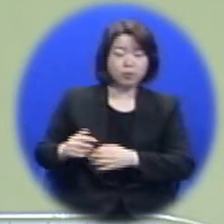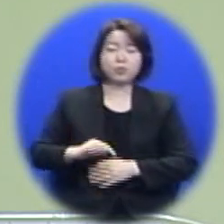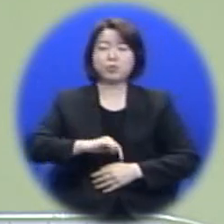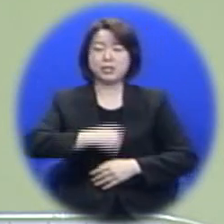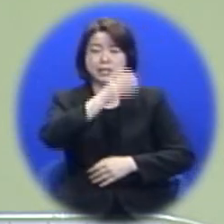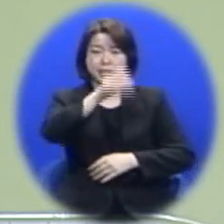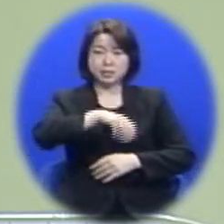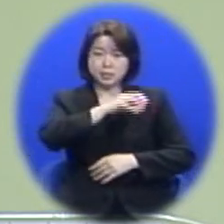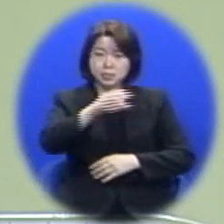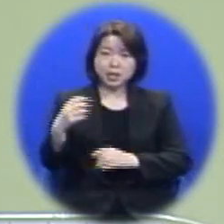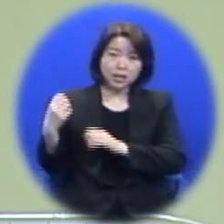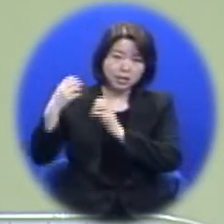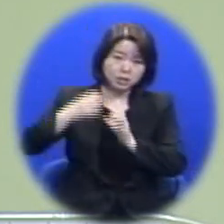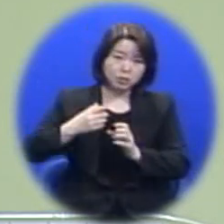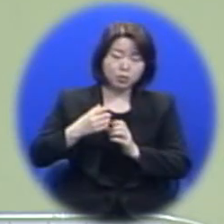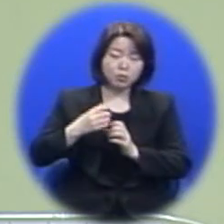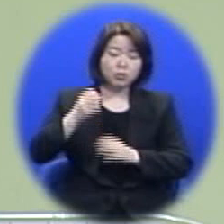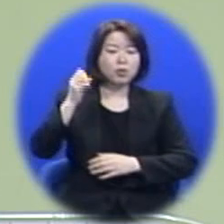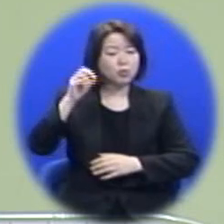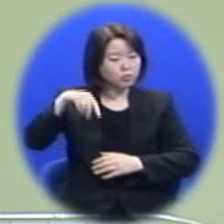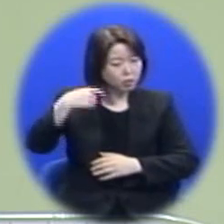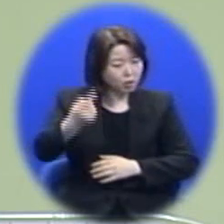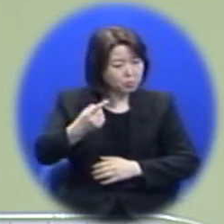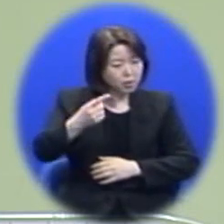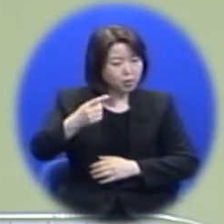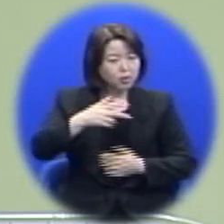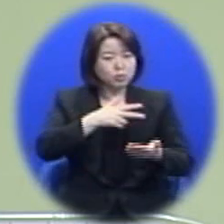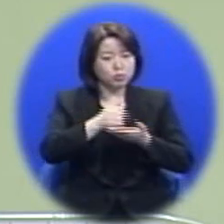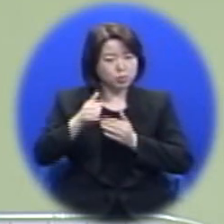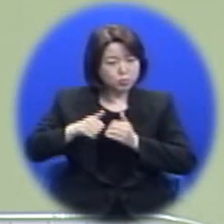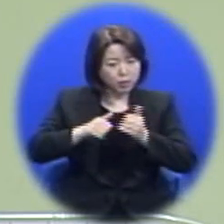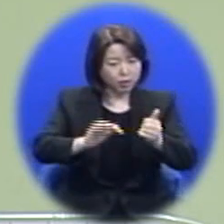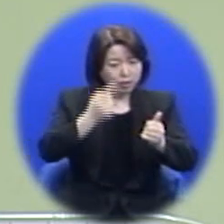십자가를 지고 그리고 주님을 따라야 하나